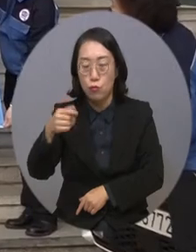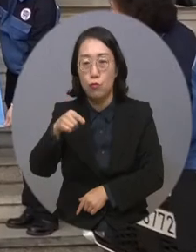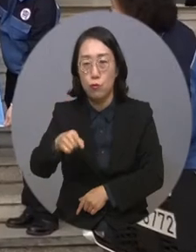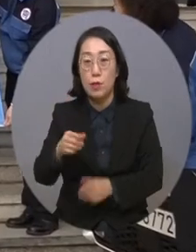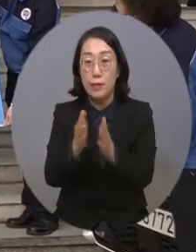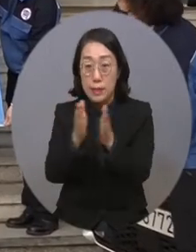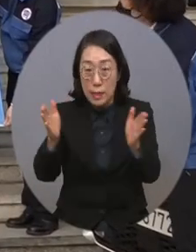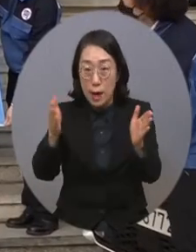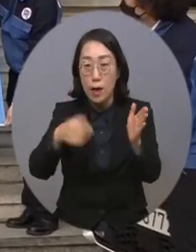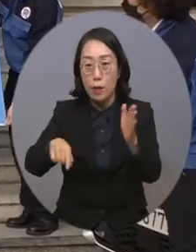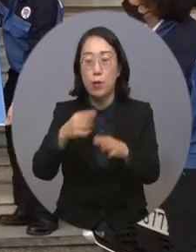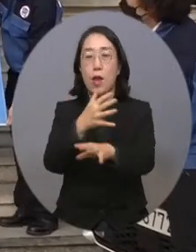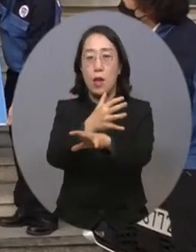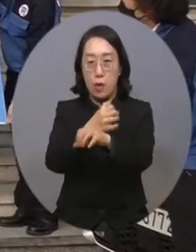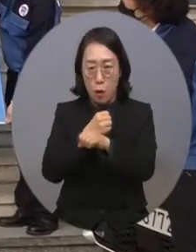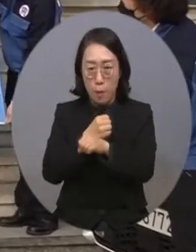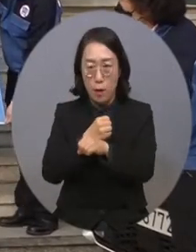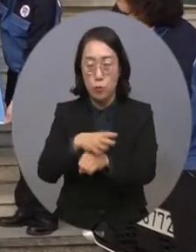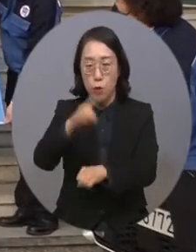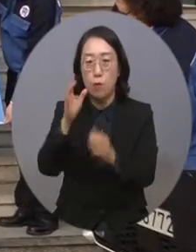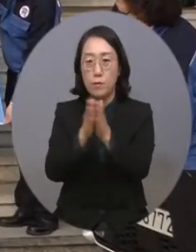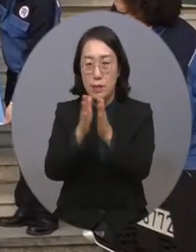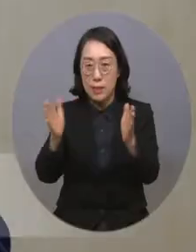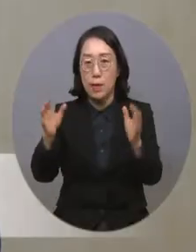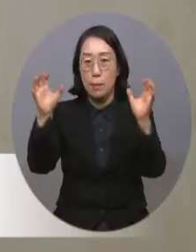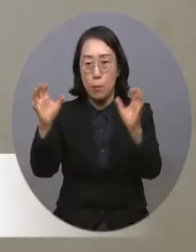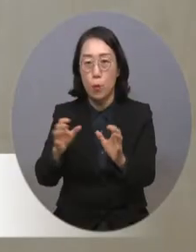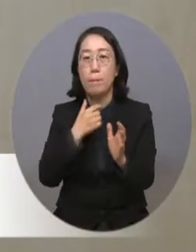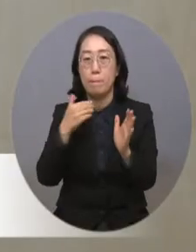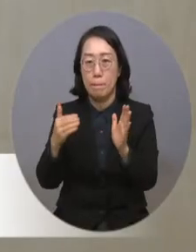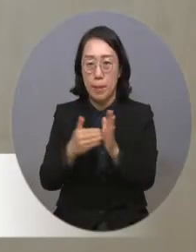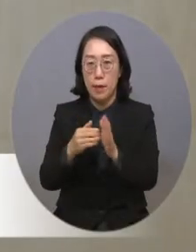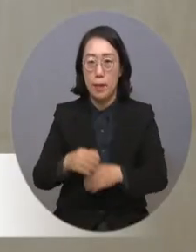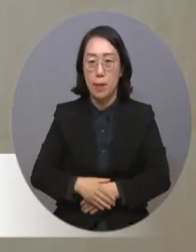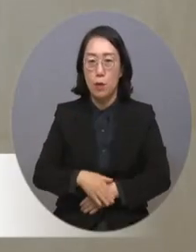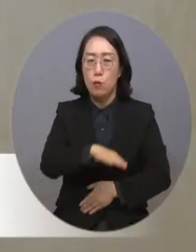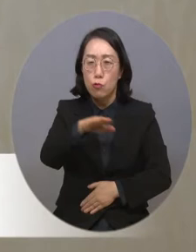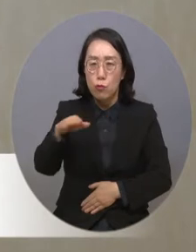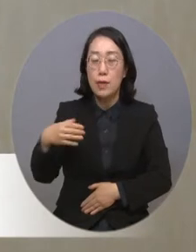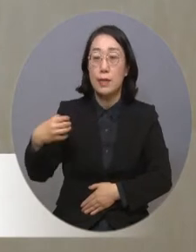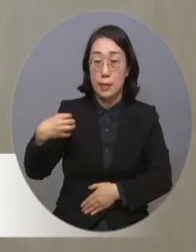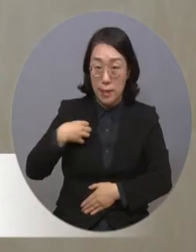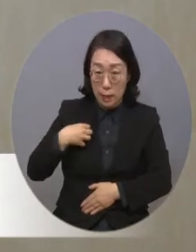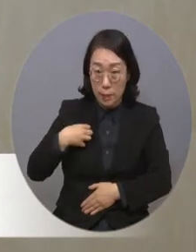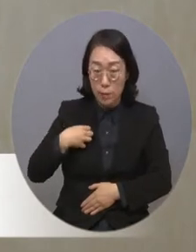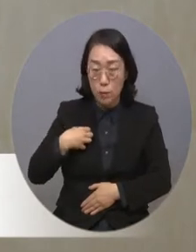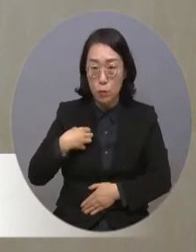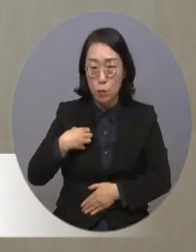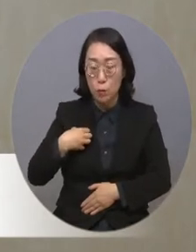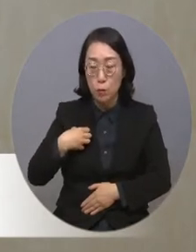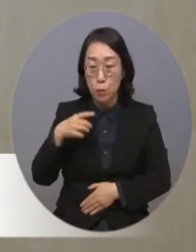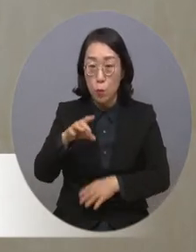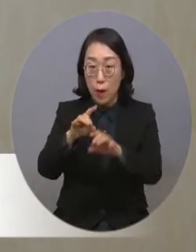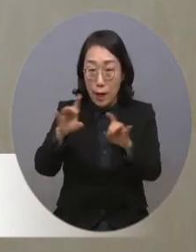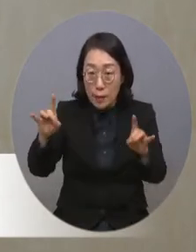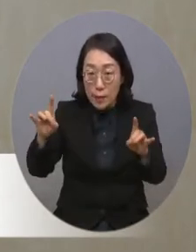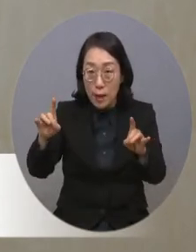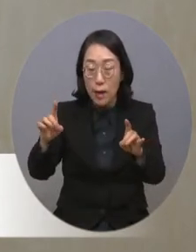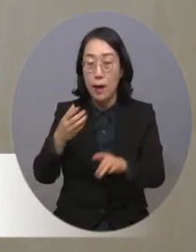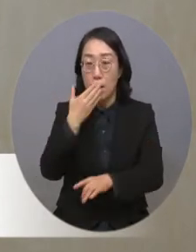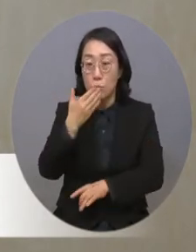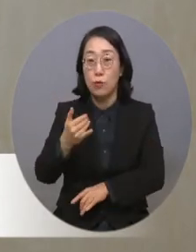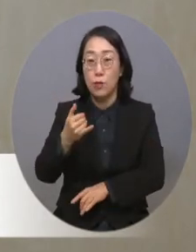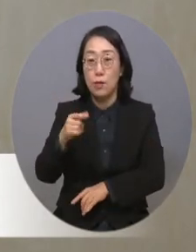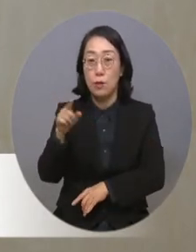뚝딱 협약식 및 발대식 을 진행했습니다 우리 것은 부분 그리고 그 위에 하시는 분들은 그것도